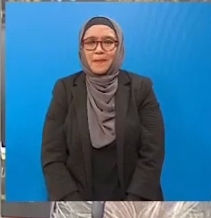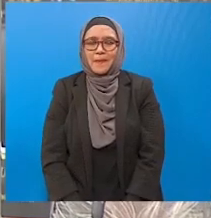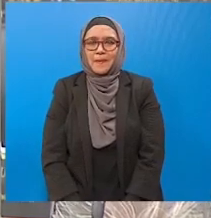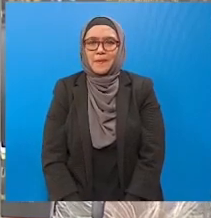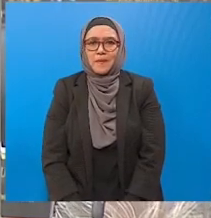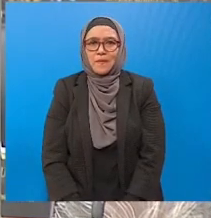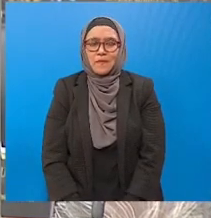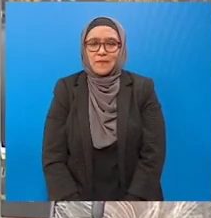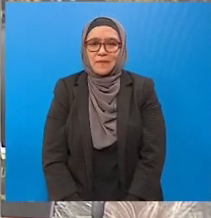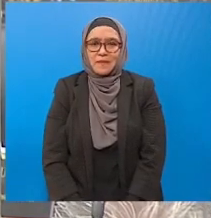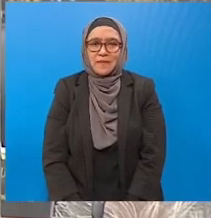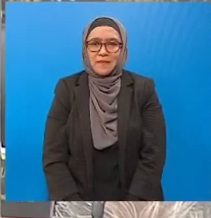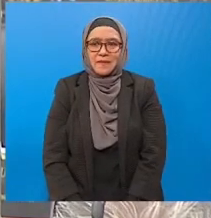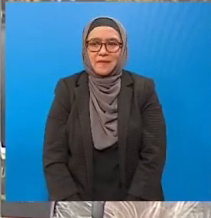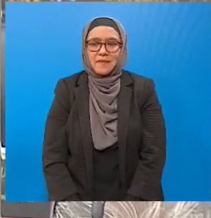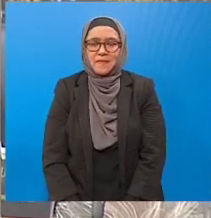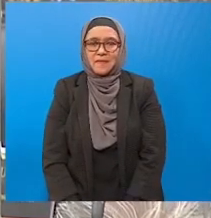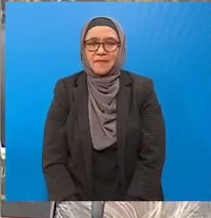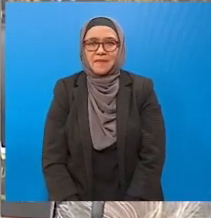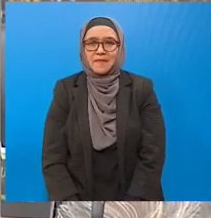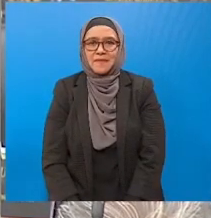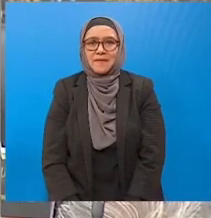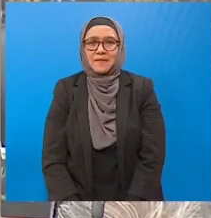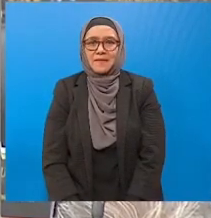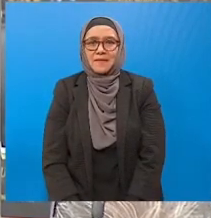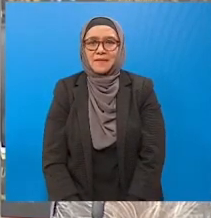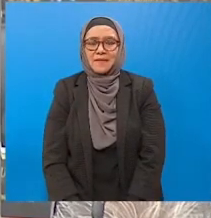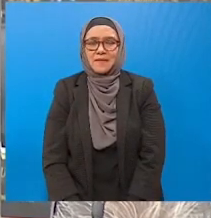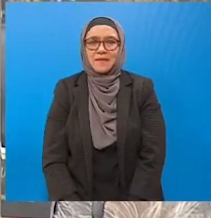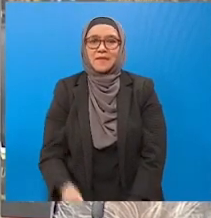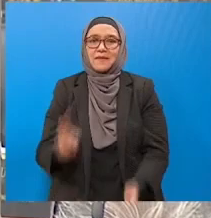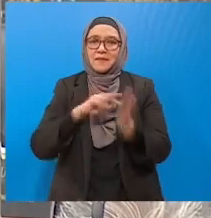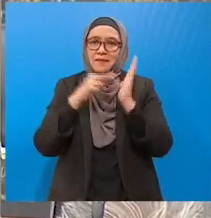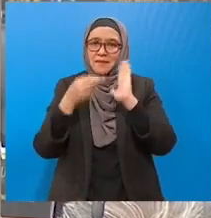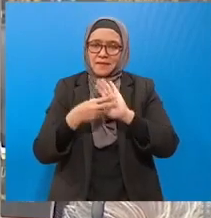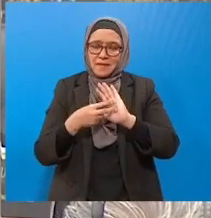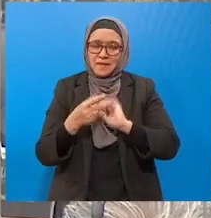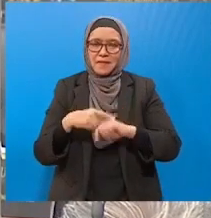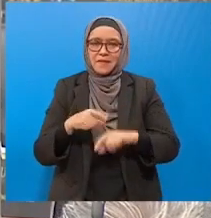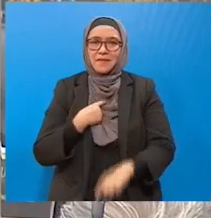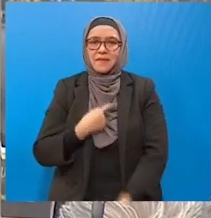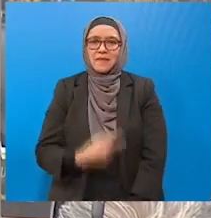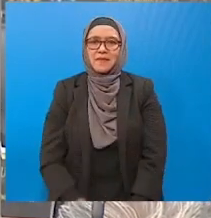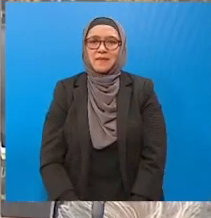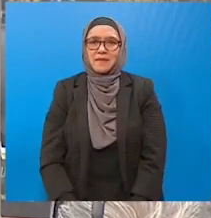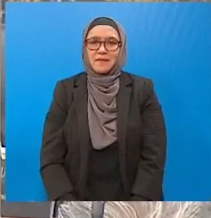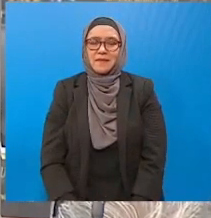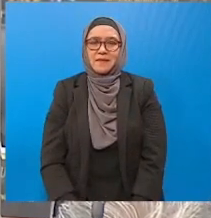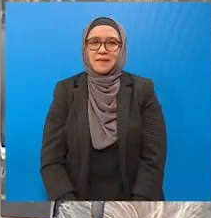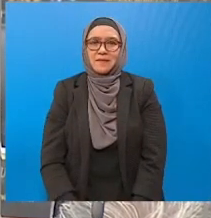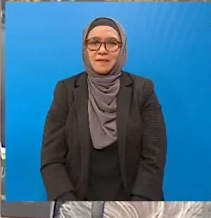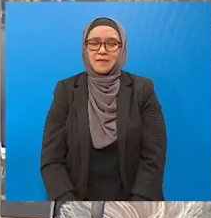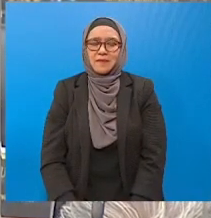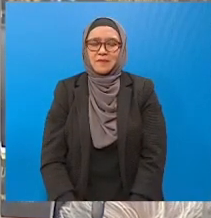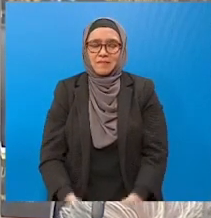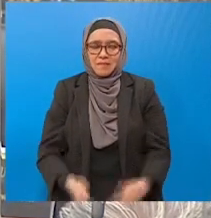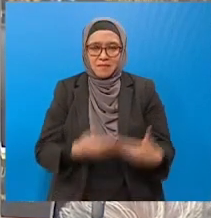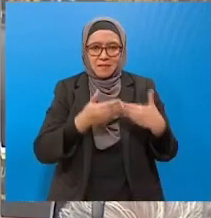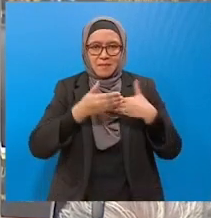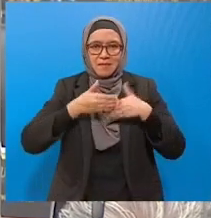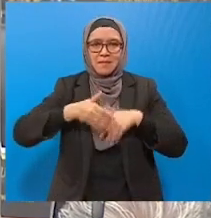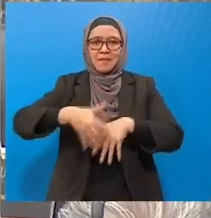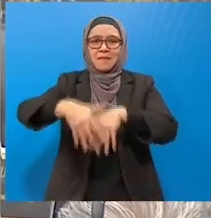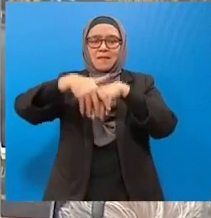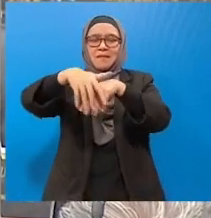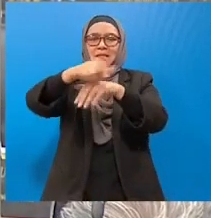Fadli brahmadita khaini makmumnya marah tentara angkatan itu sehingga